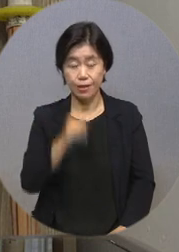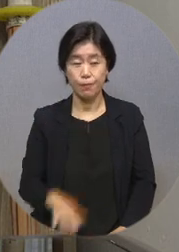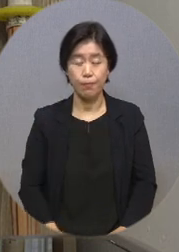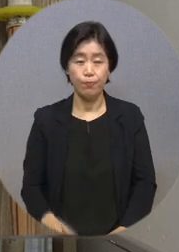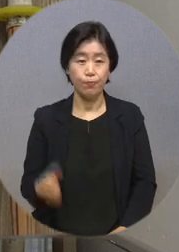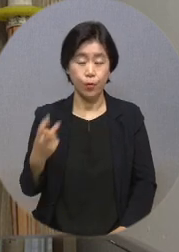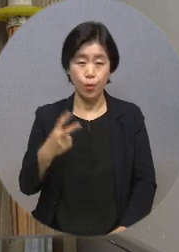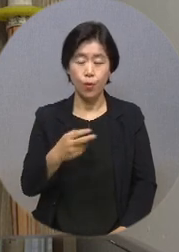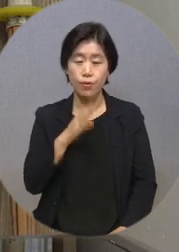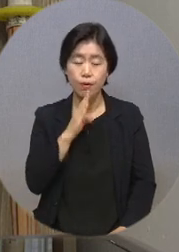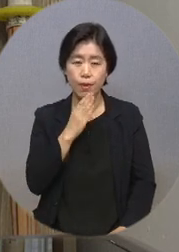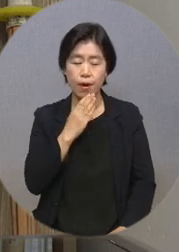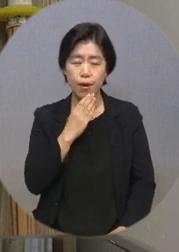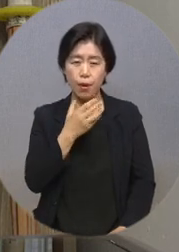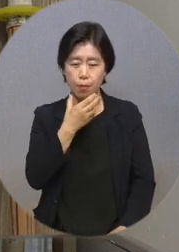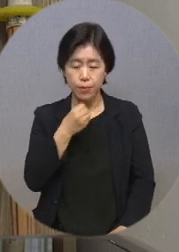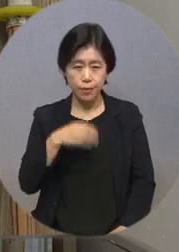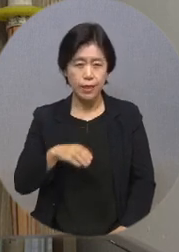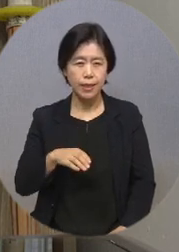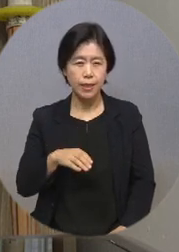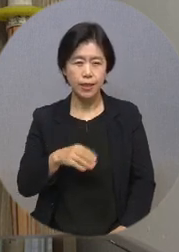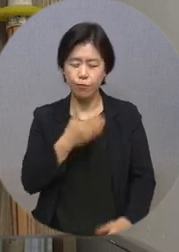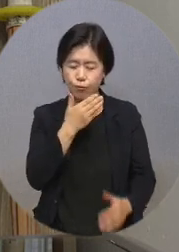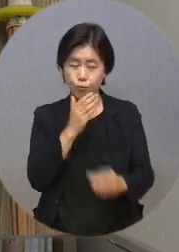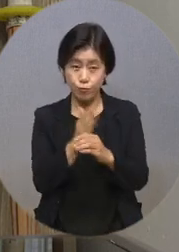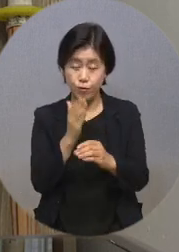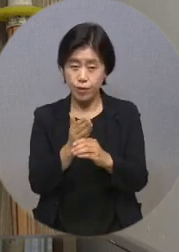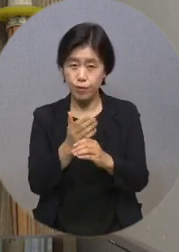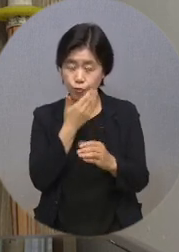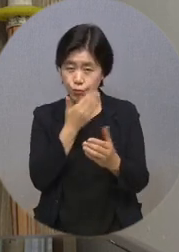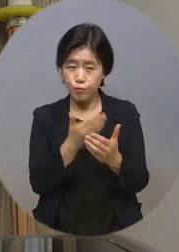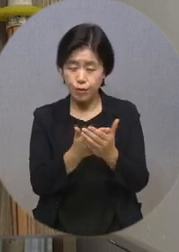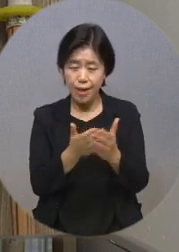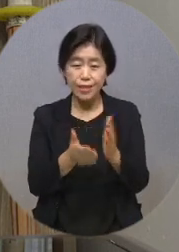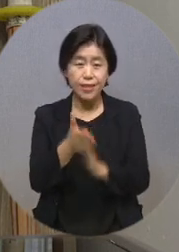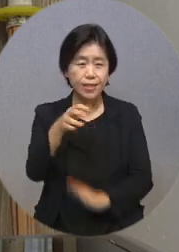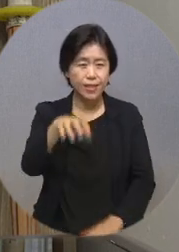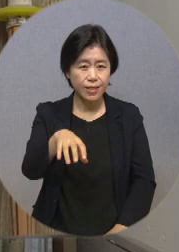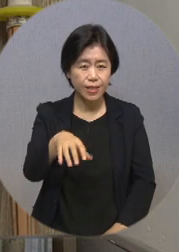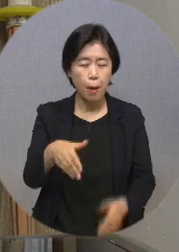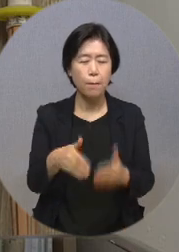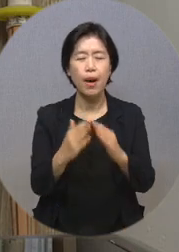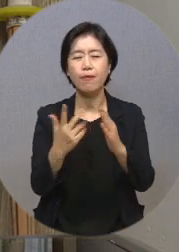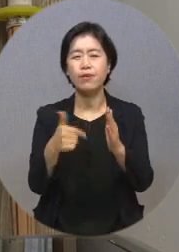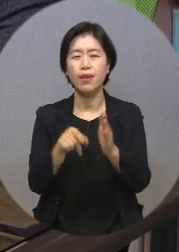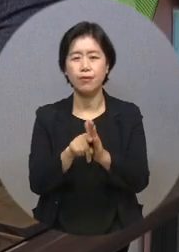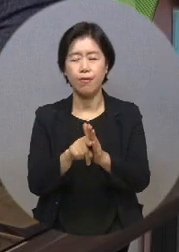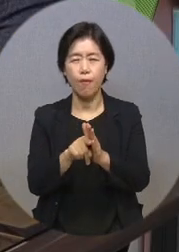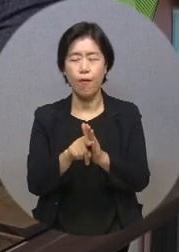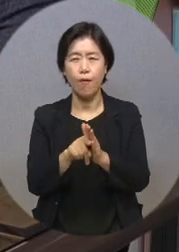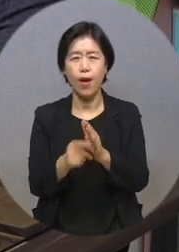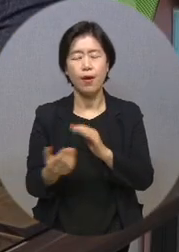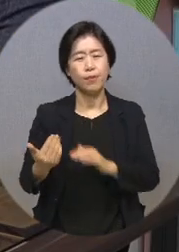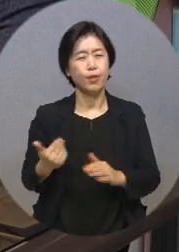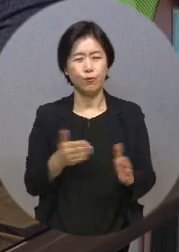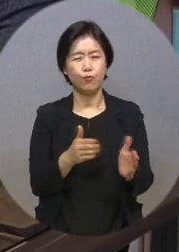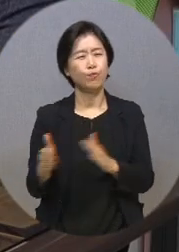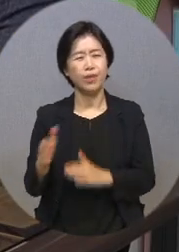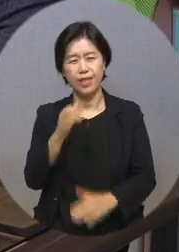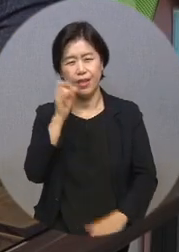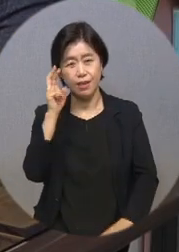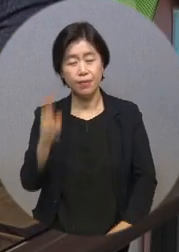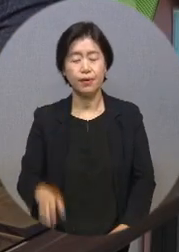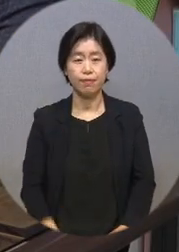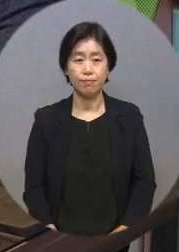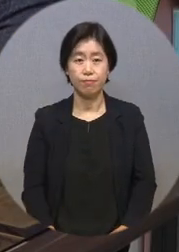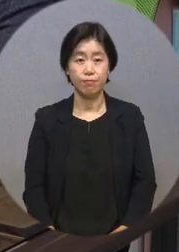또 만들어라 하는 그런 운명적인 그런 그 메시지가 있었지 않았나, 그런 생각이 듭니다. 참, 의원 시절에